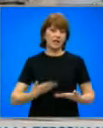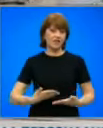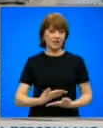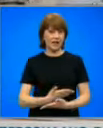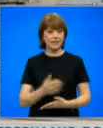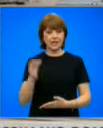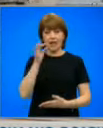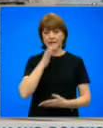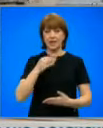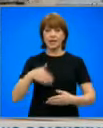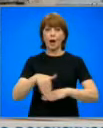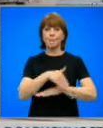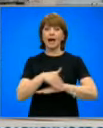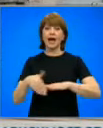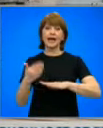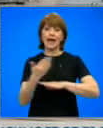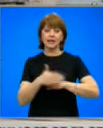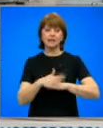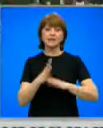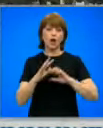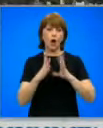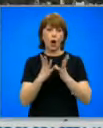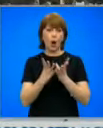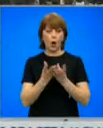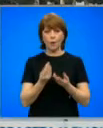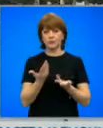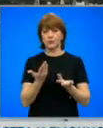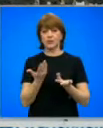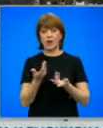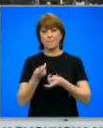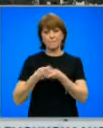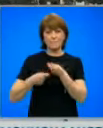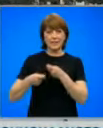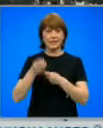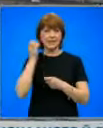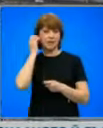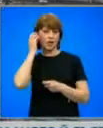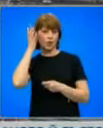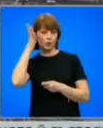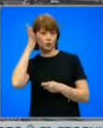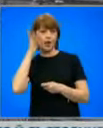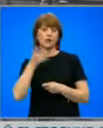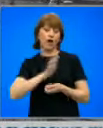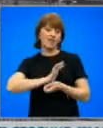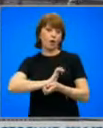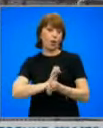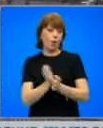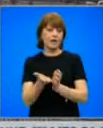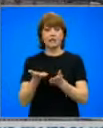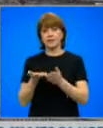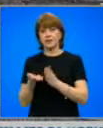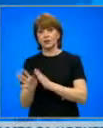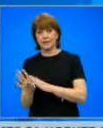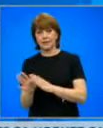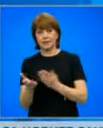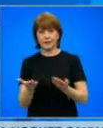граници, да има общи бизнес и култура и тогава езикът на омразата ще си отиде, а регионът може да стане един от най-бързо растящите в Европа.